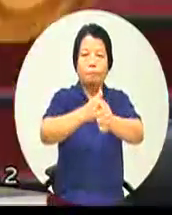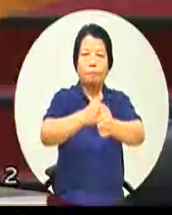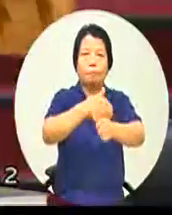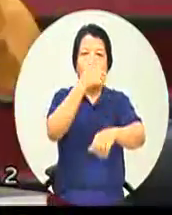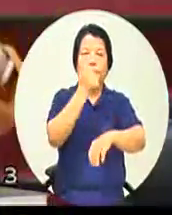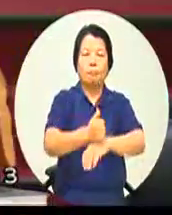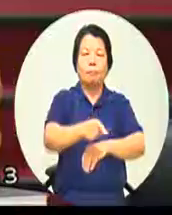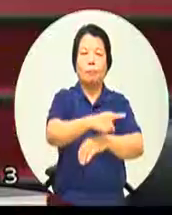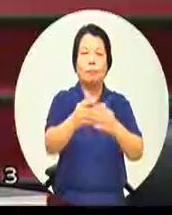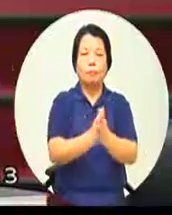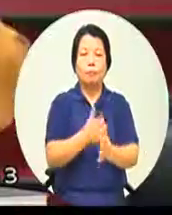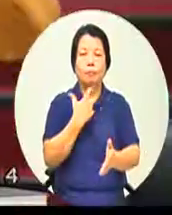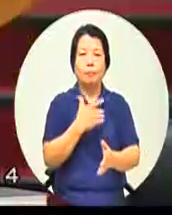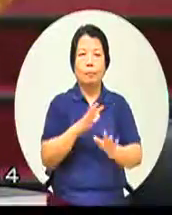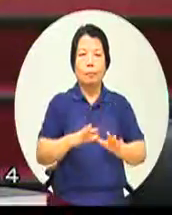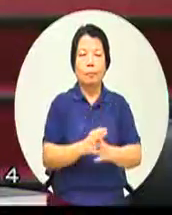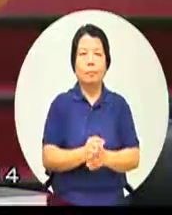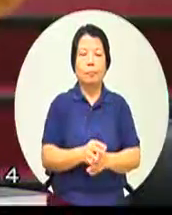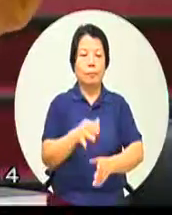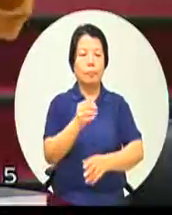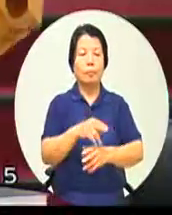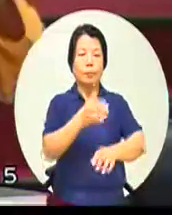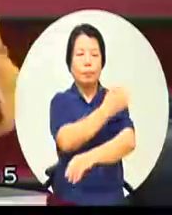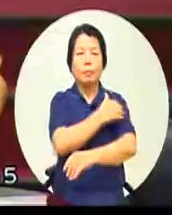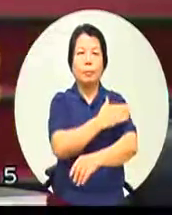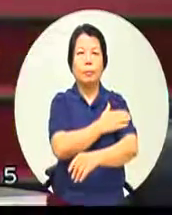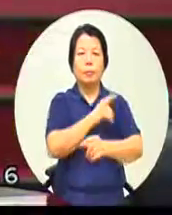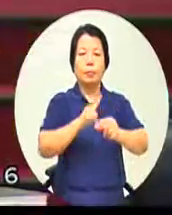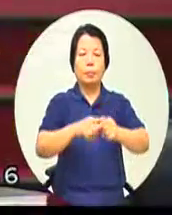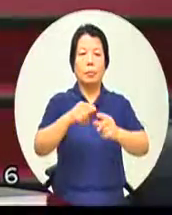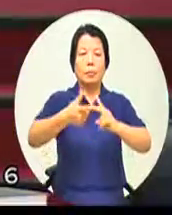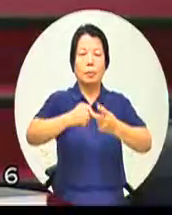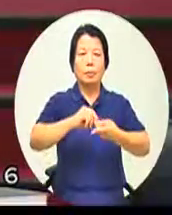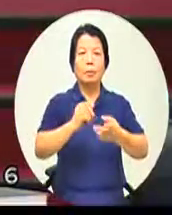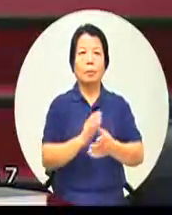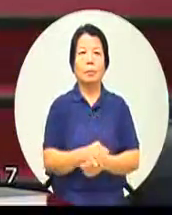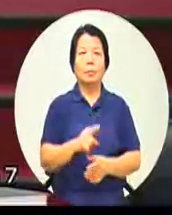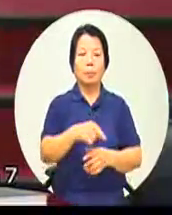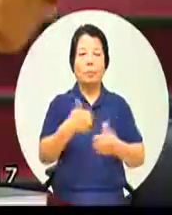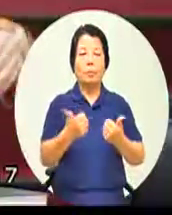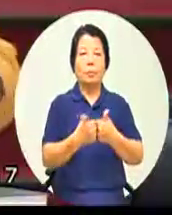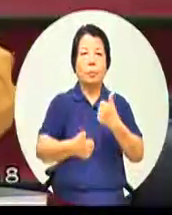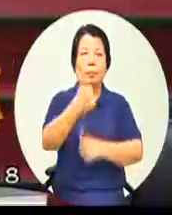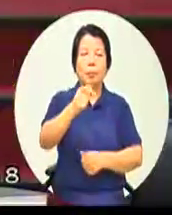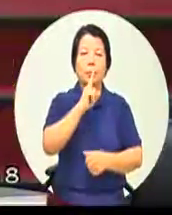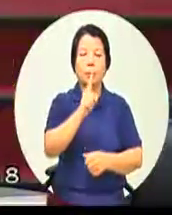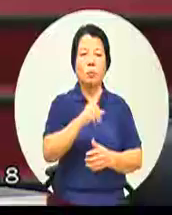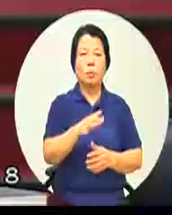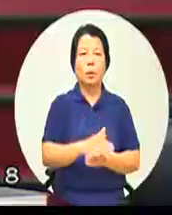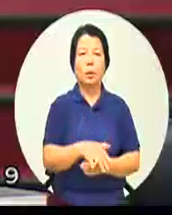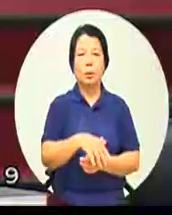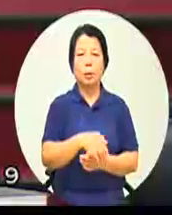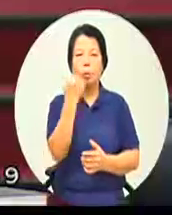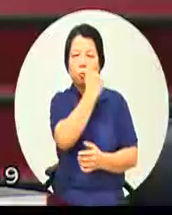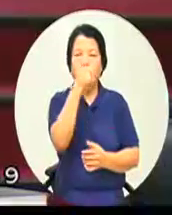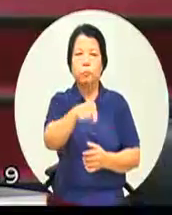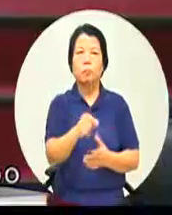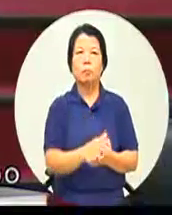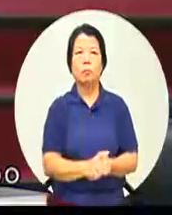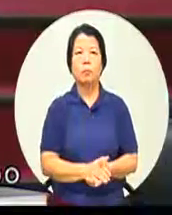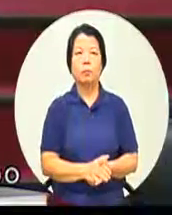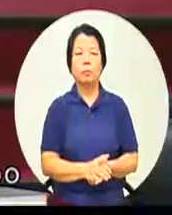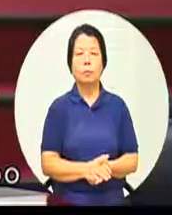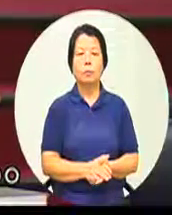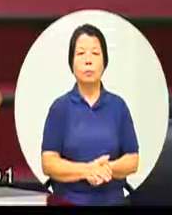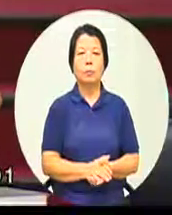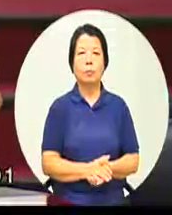还是请出来啊？陈中和迄、那个伊的孙啊，陈建苗议长讲的是土匪啊！行者威勇，败